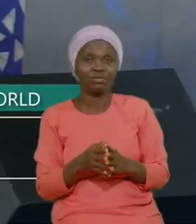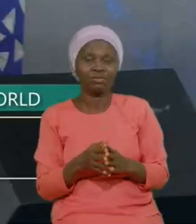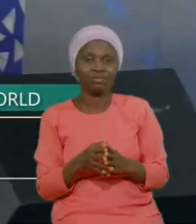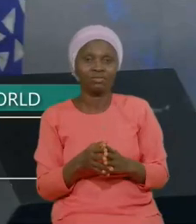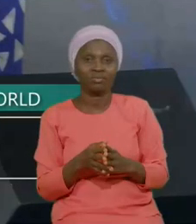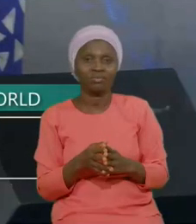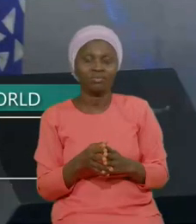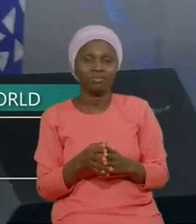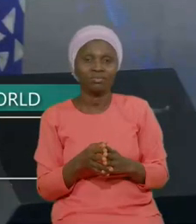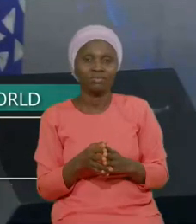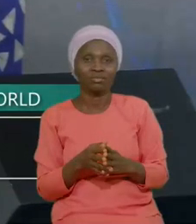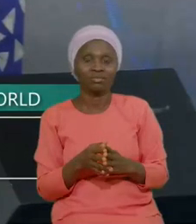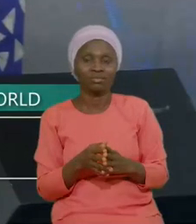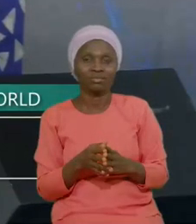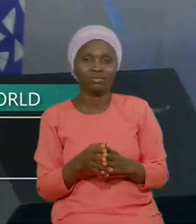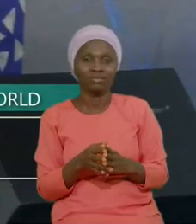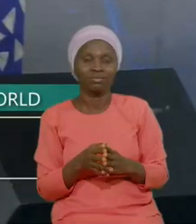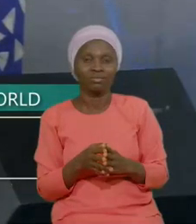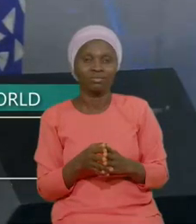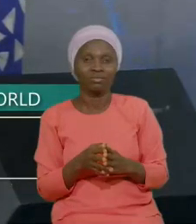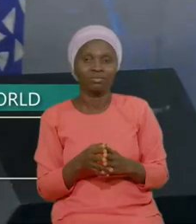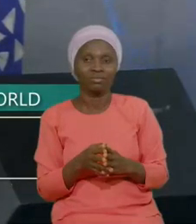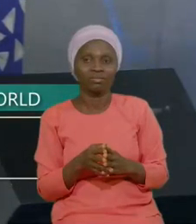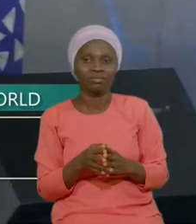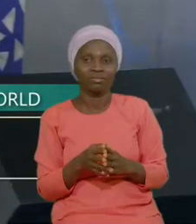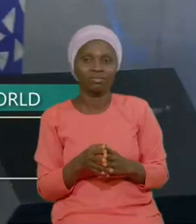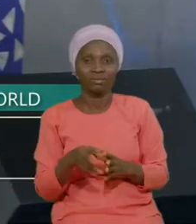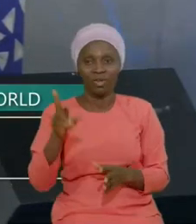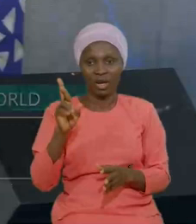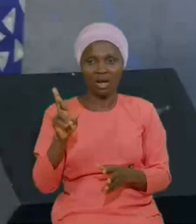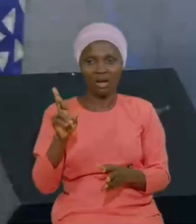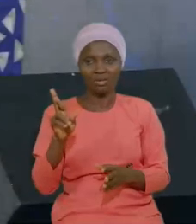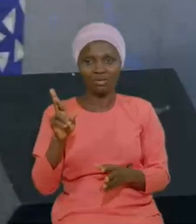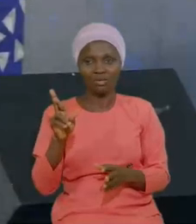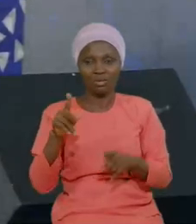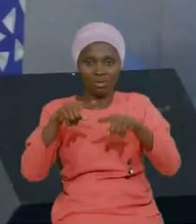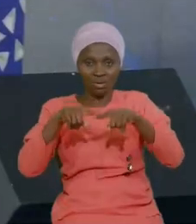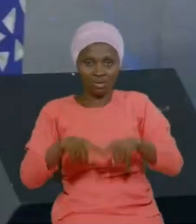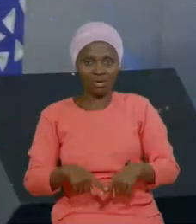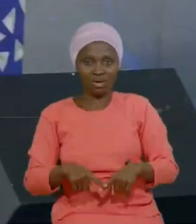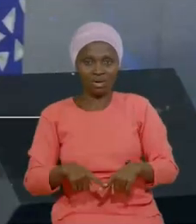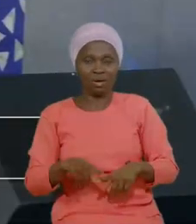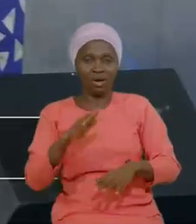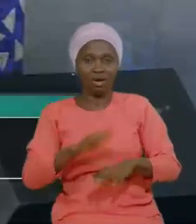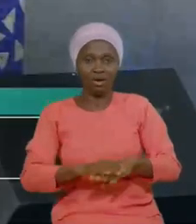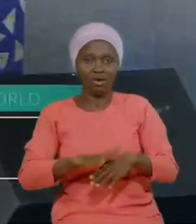Maintenant, parce que ton monde intérieur est changé, tu dois aller au-delà de là où tu es aujourd'hui.